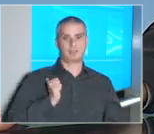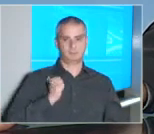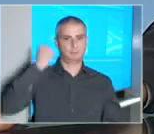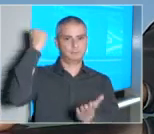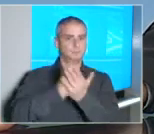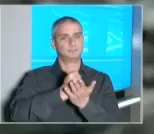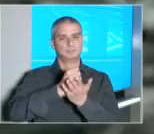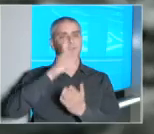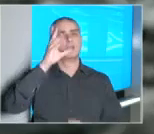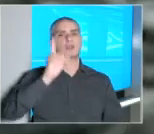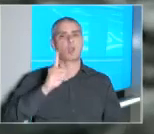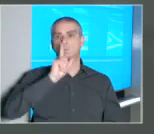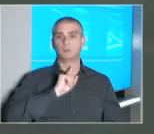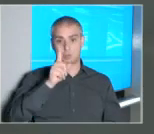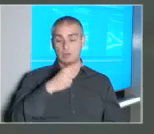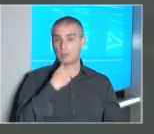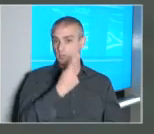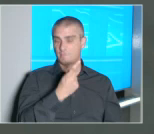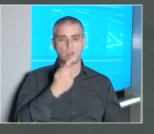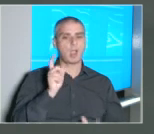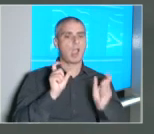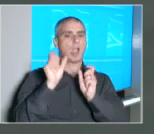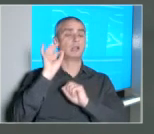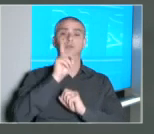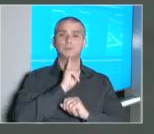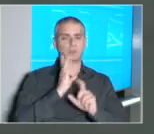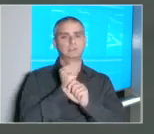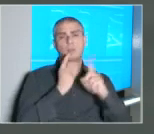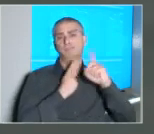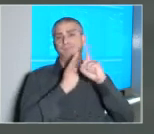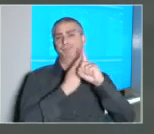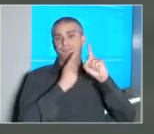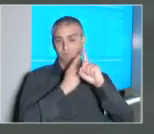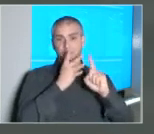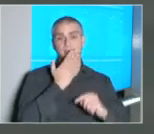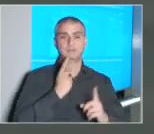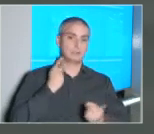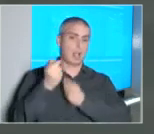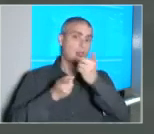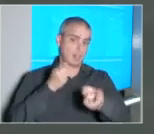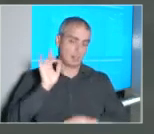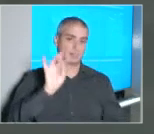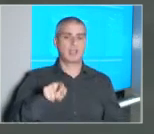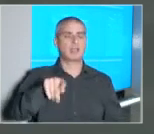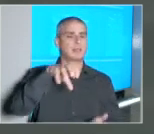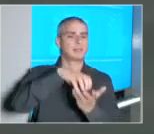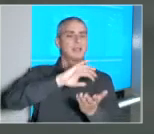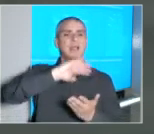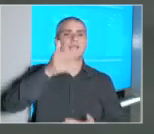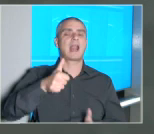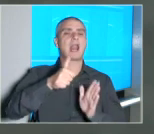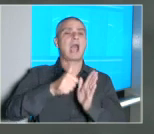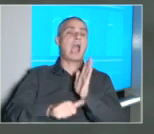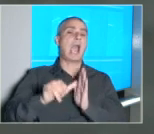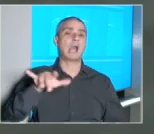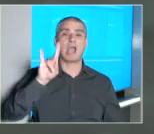תקף הלילה יעדים בדרום המדינה. לפי הדיווח, מערכות ההגנה הסוריות ירתו מספר טילים שנורו מישראל לעבר תל אל-חרה, כך